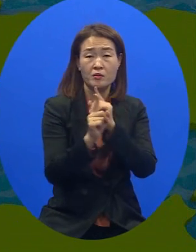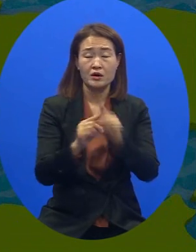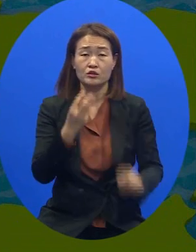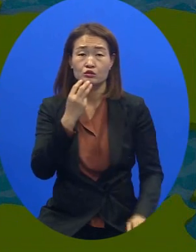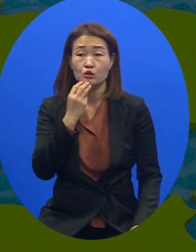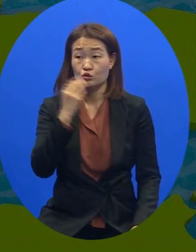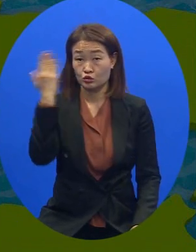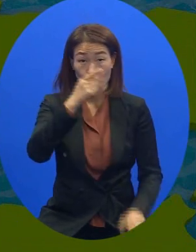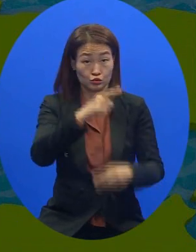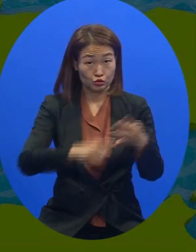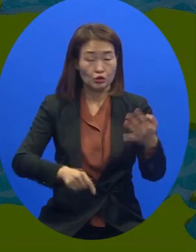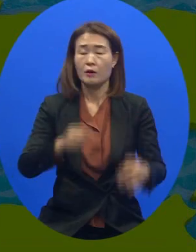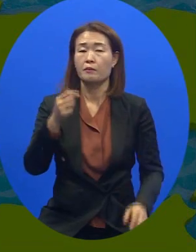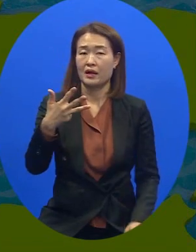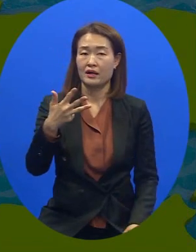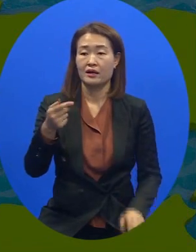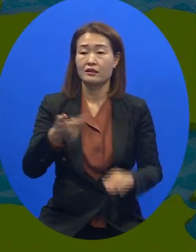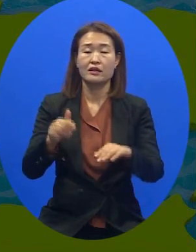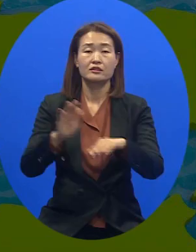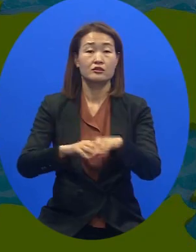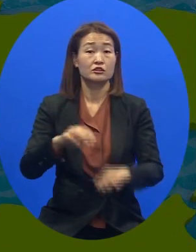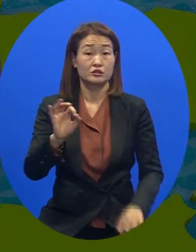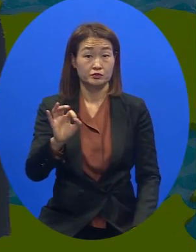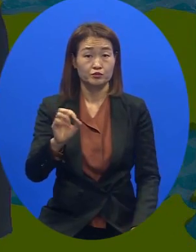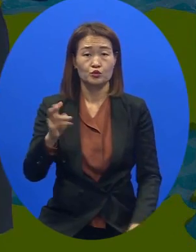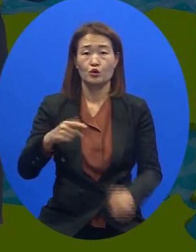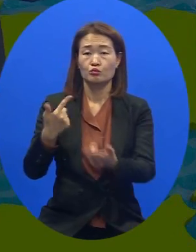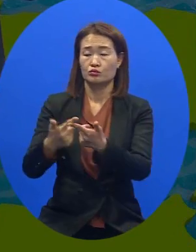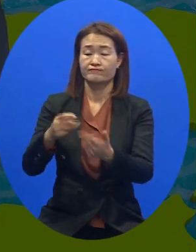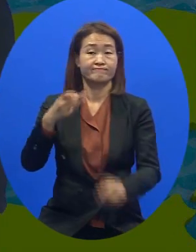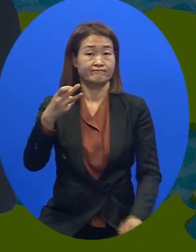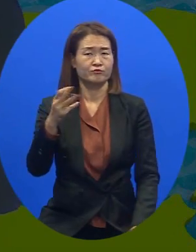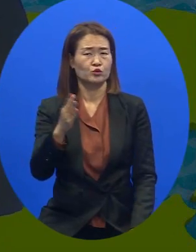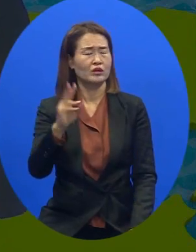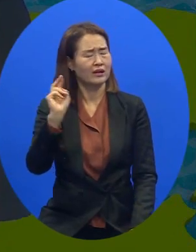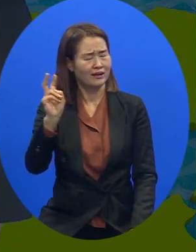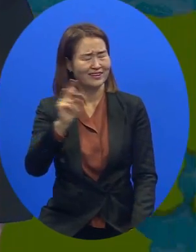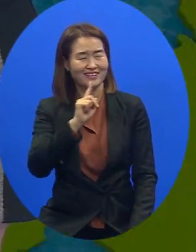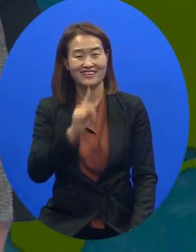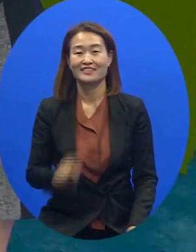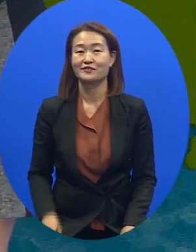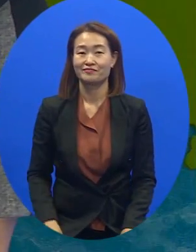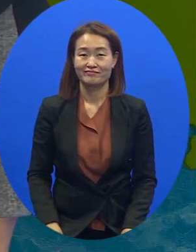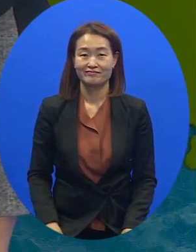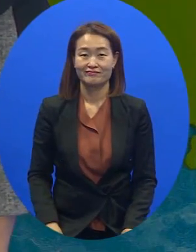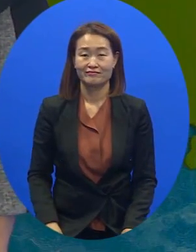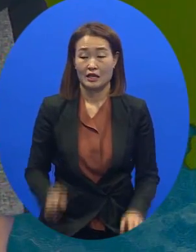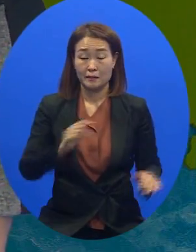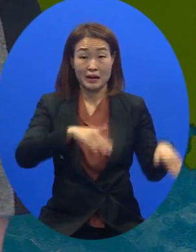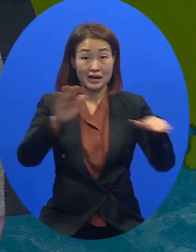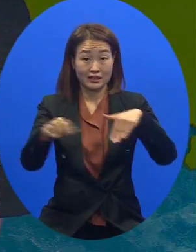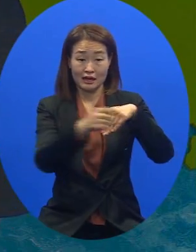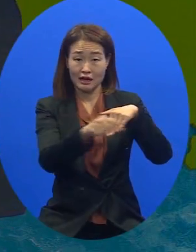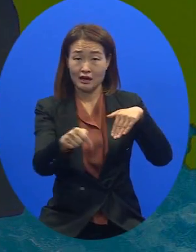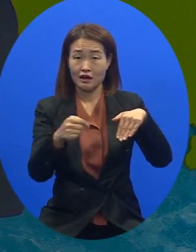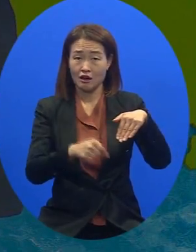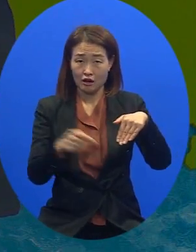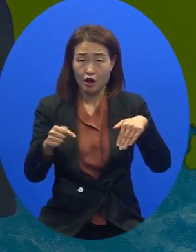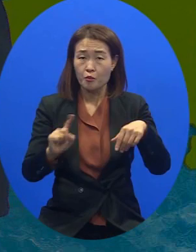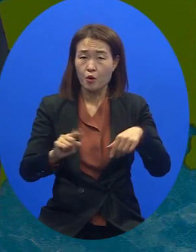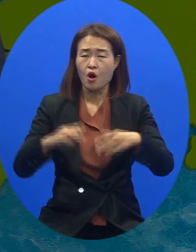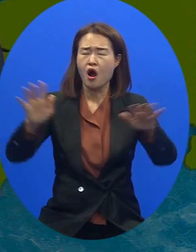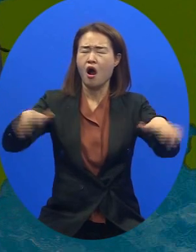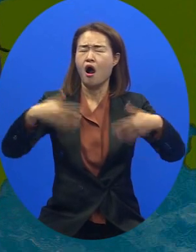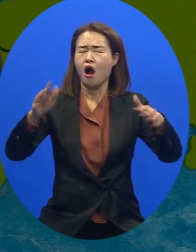서울 청주 8도, 대전 10도, 부산 13도가 예상됩니다. 바다의 물결은 풍랑주의보가 내려진